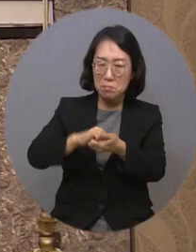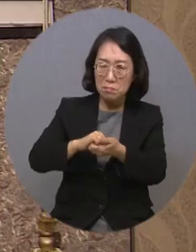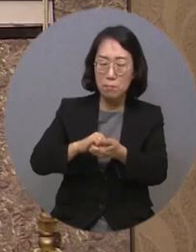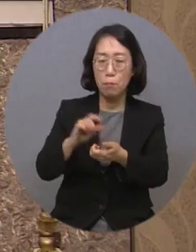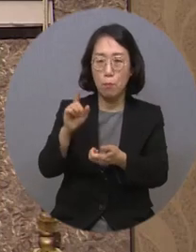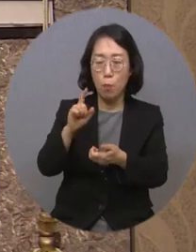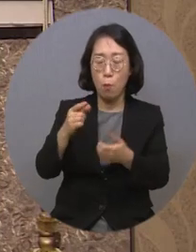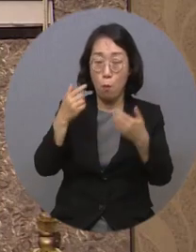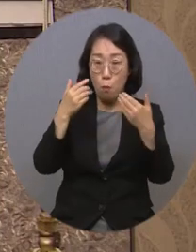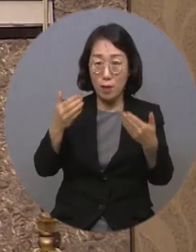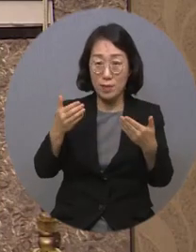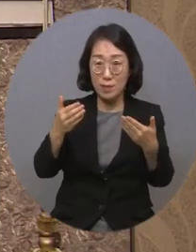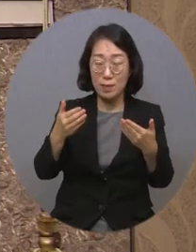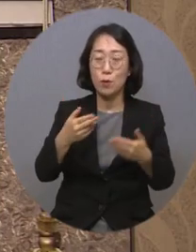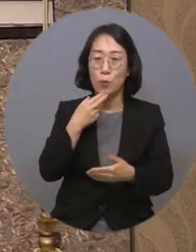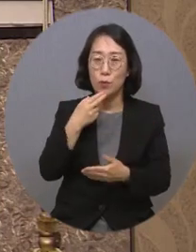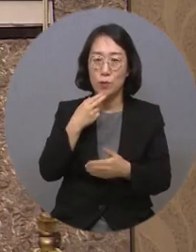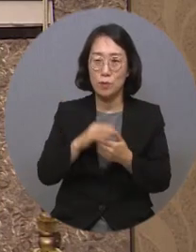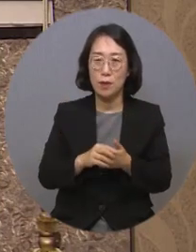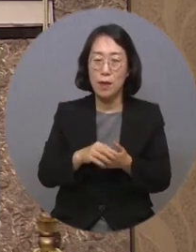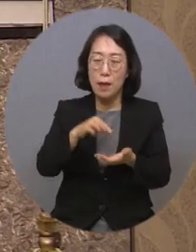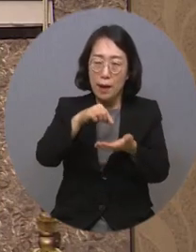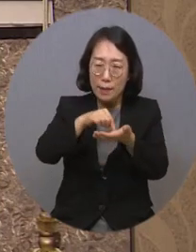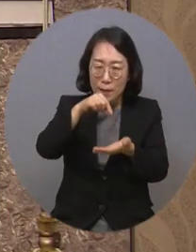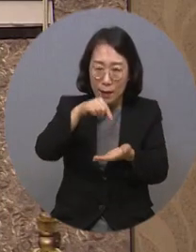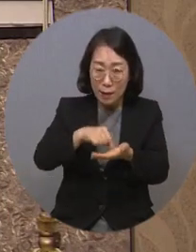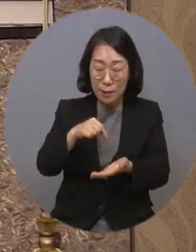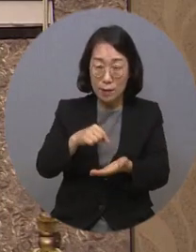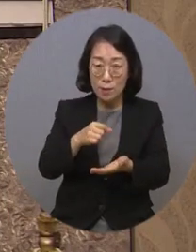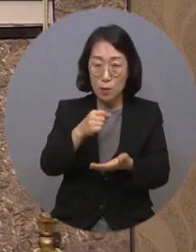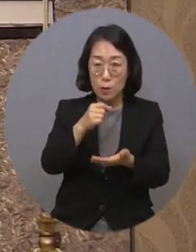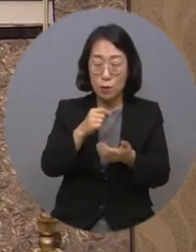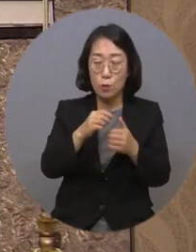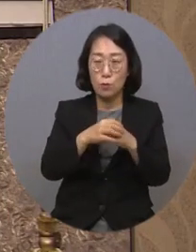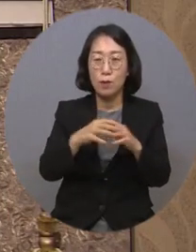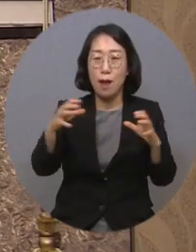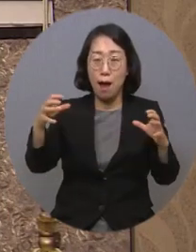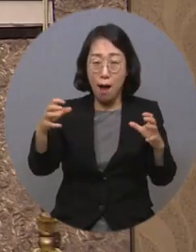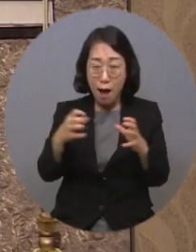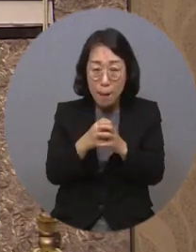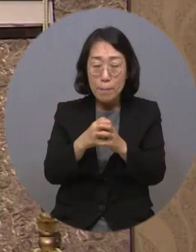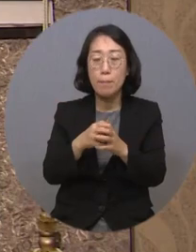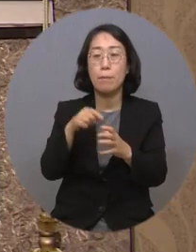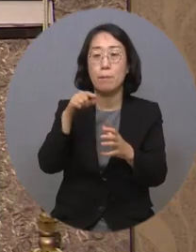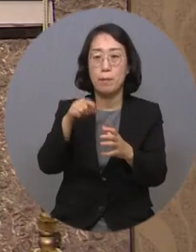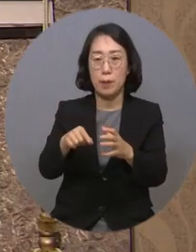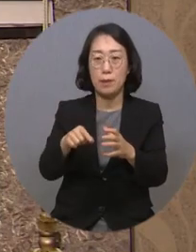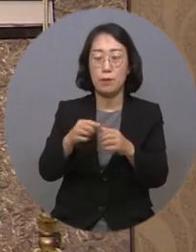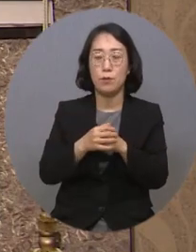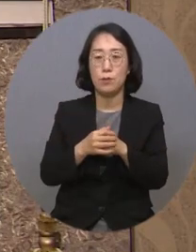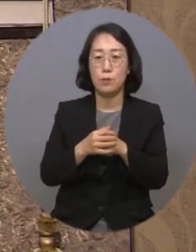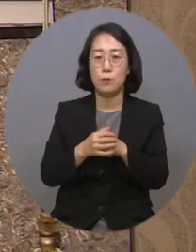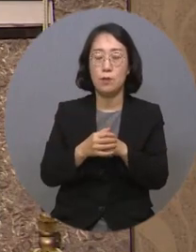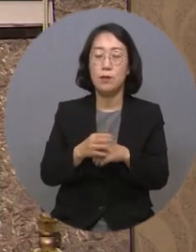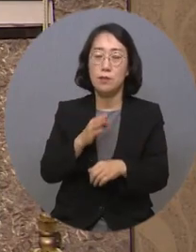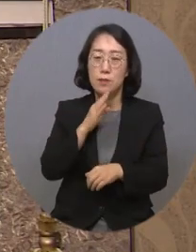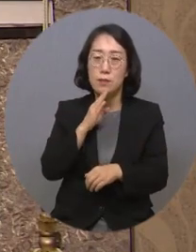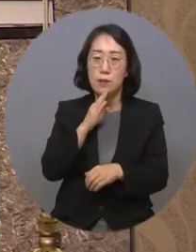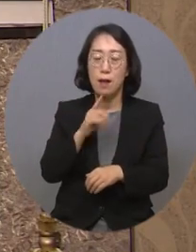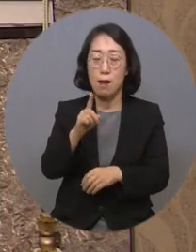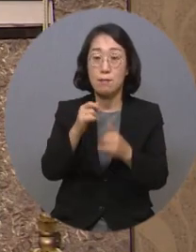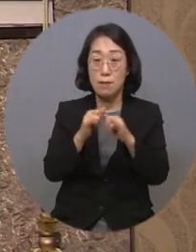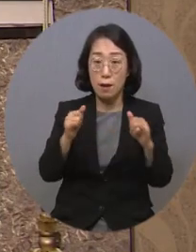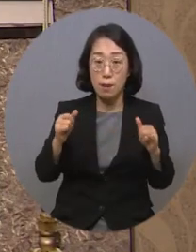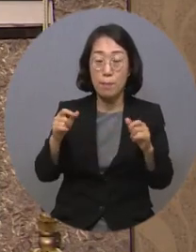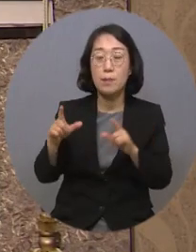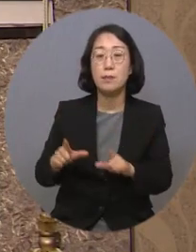그 좀 집약돼 있는 것, 작은 것들이 여러 개가 집약돼 있어서 하나의 종합 선물 세트가 돼서 정말 그 한 사람의